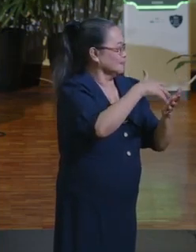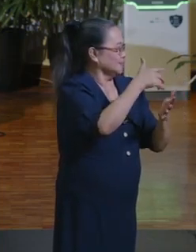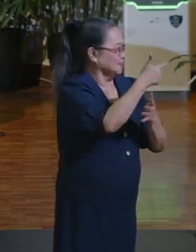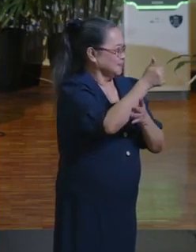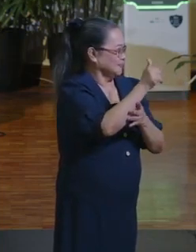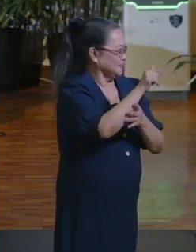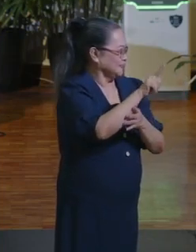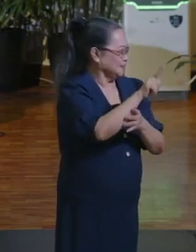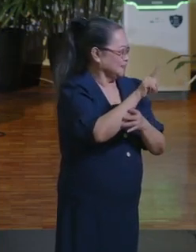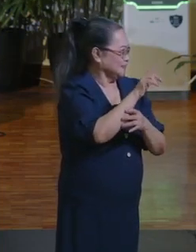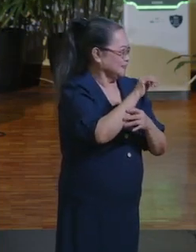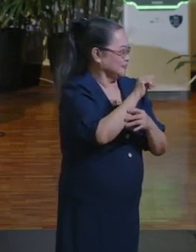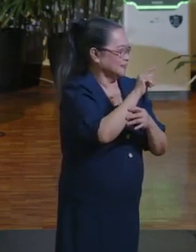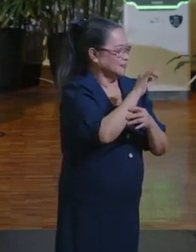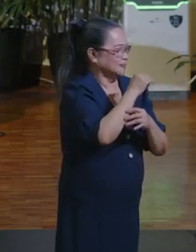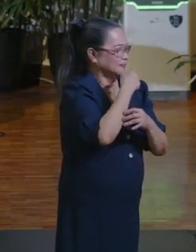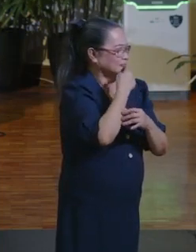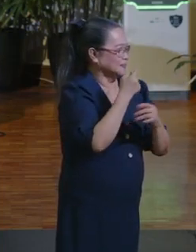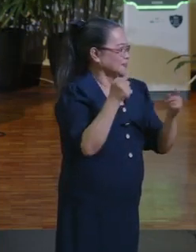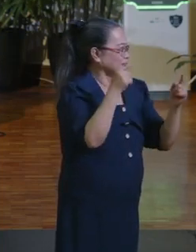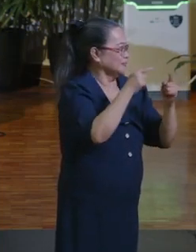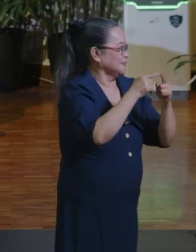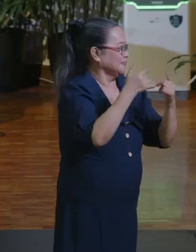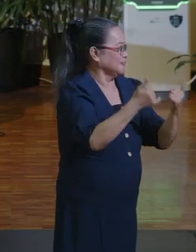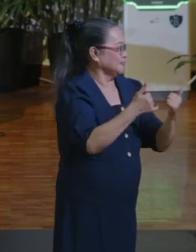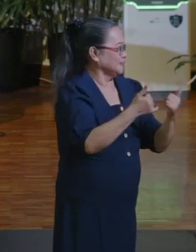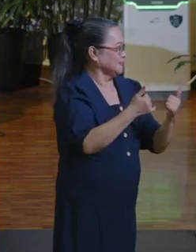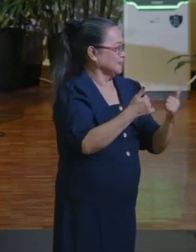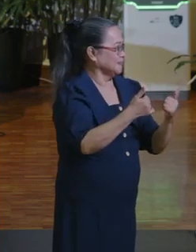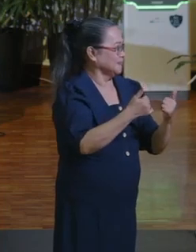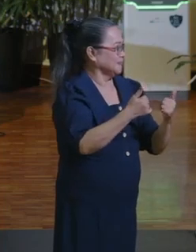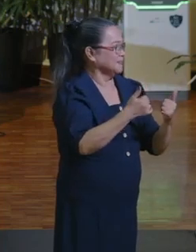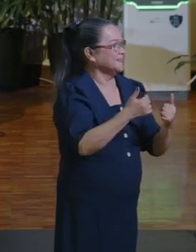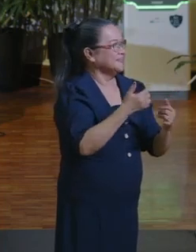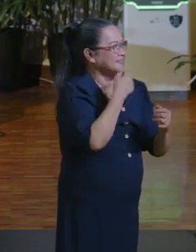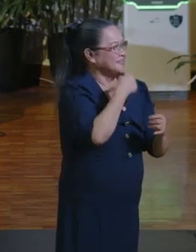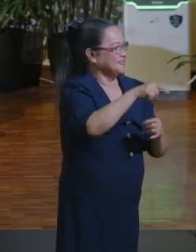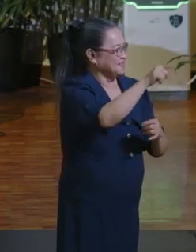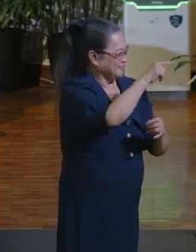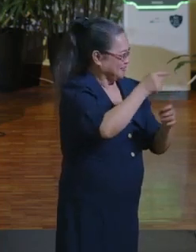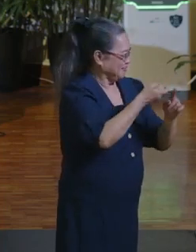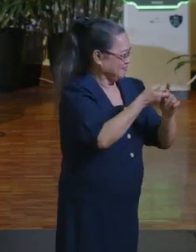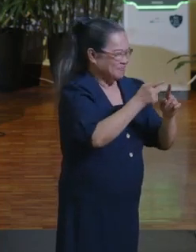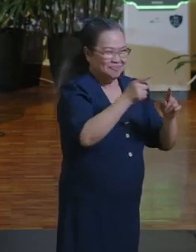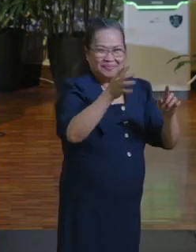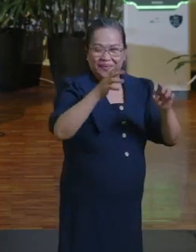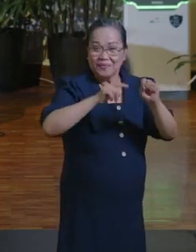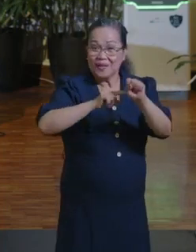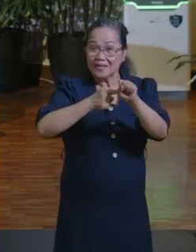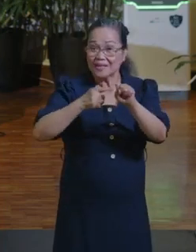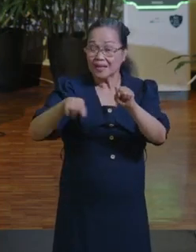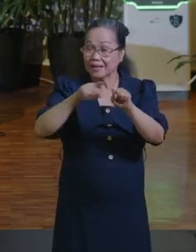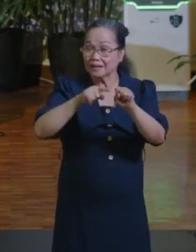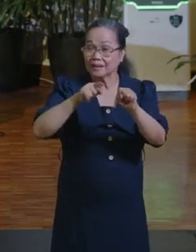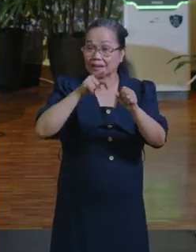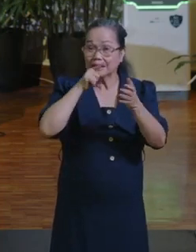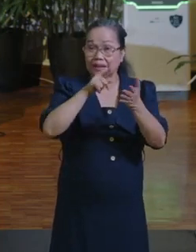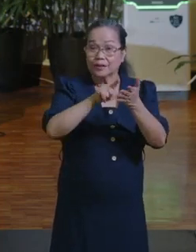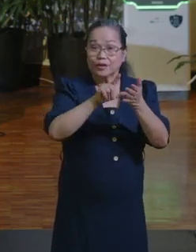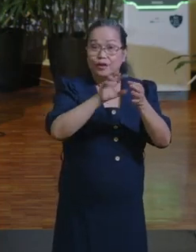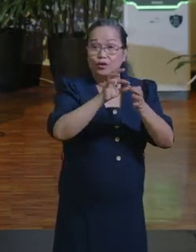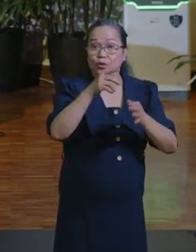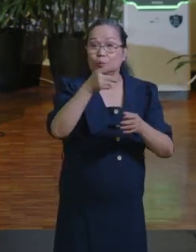Galatians hanggang sa puntong ito. No? So magmula pa sa umpisa ng kanyang sulat sa